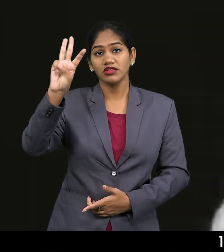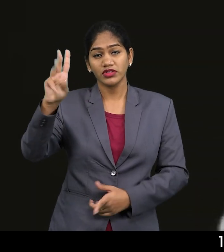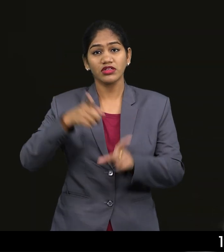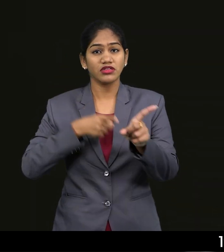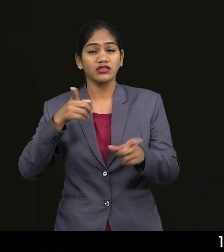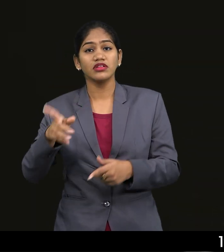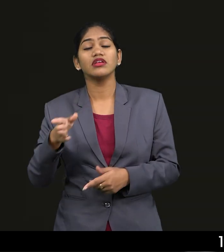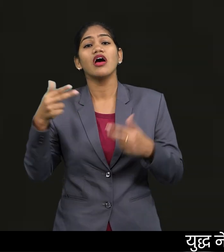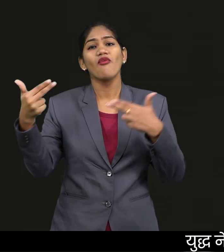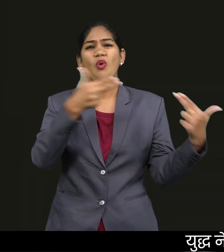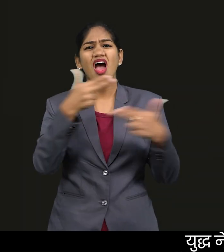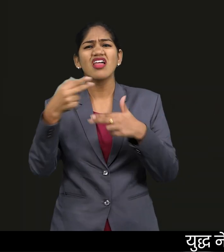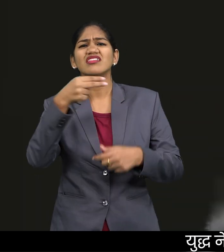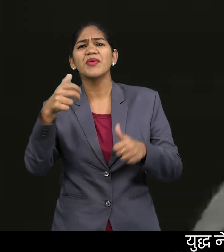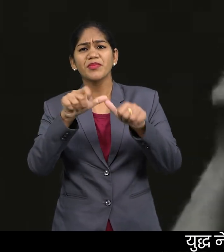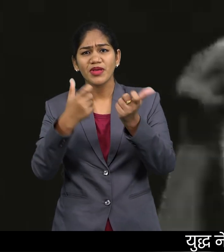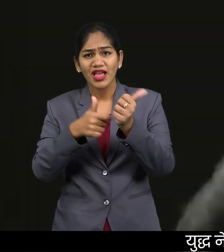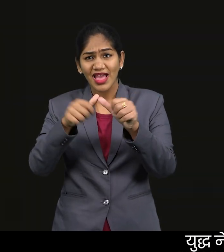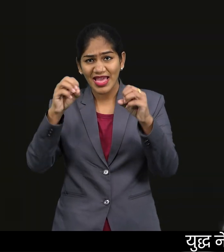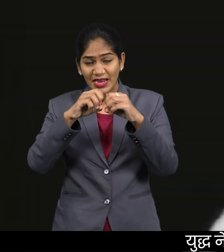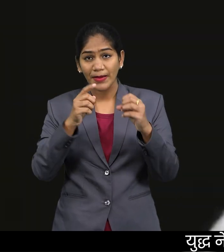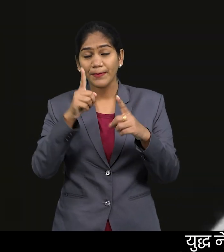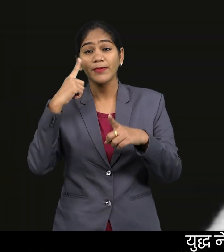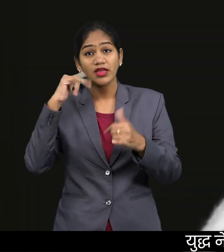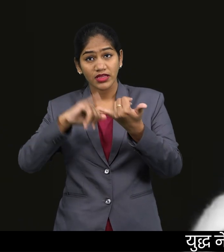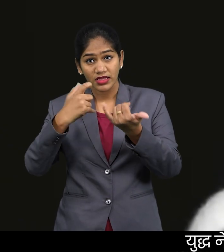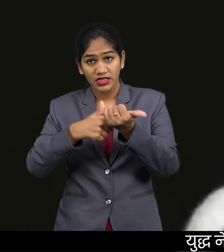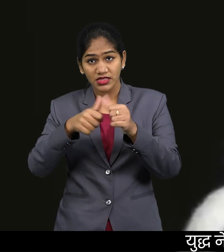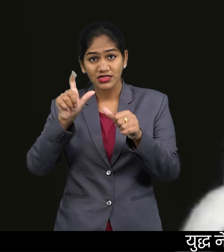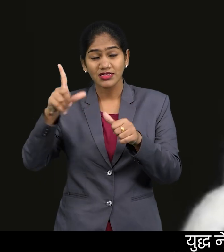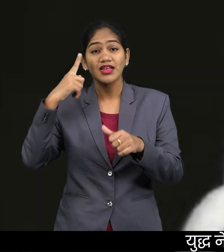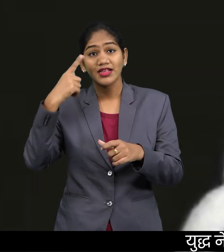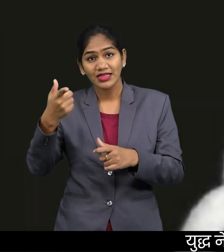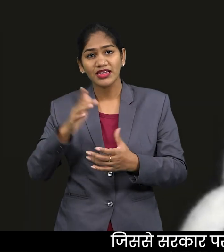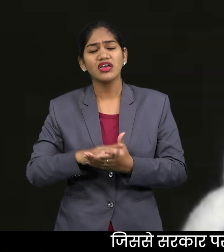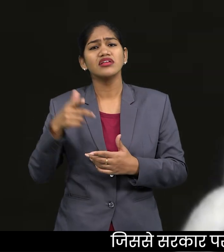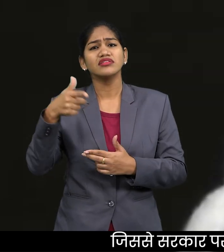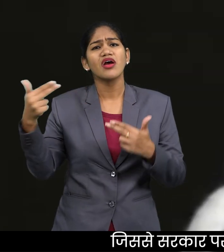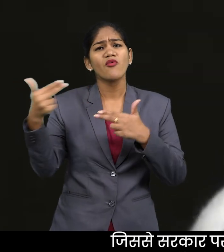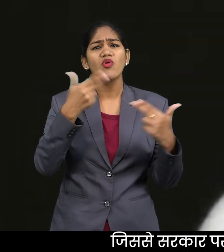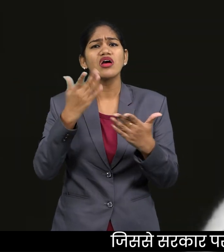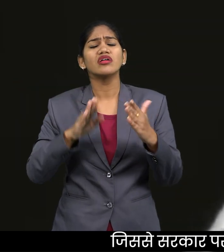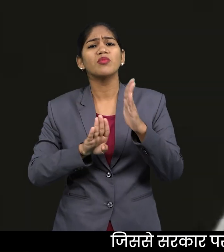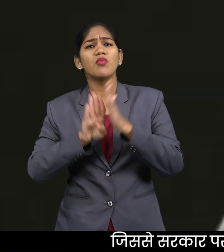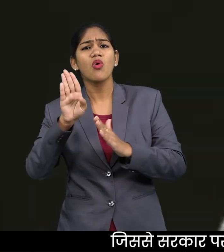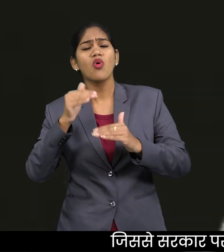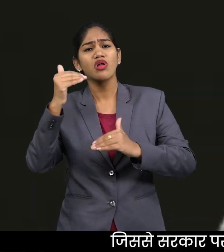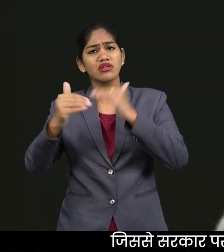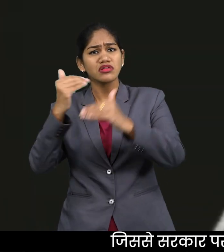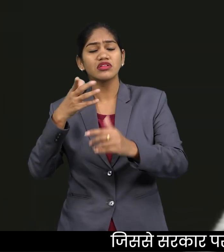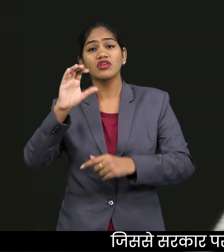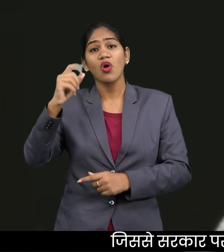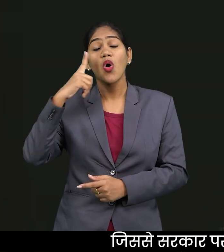1973 के अरब-इजरायल युद्ध ने तेल की कीमतों में वृद्धि की, जिससे सरकार पर दबाव पड़ा।